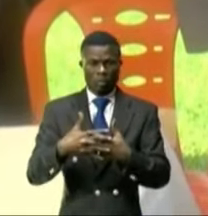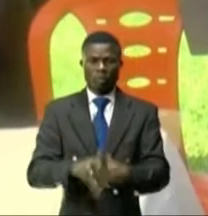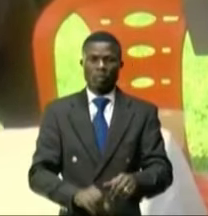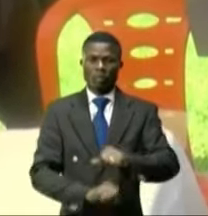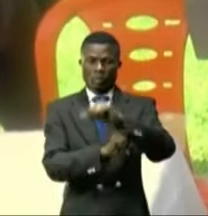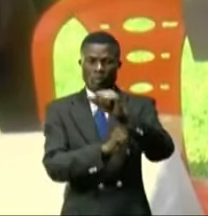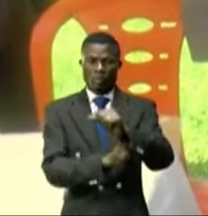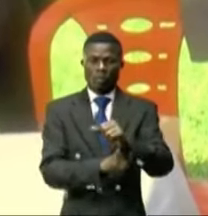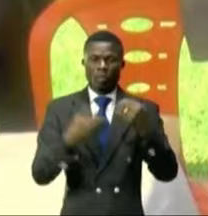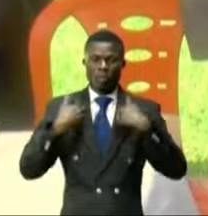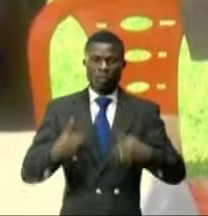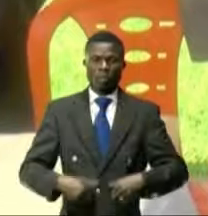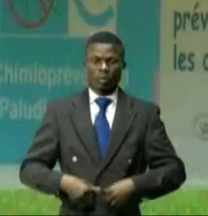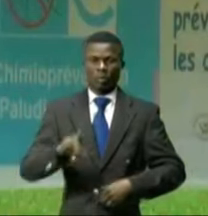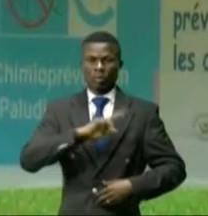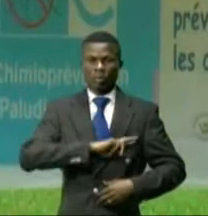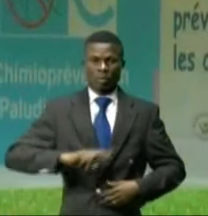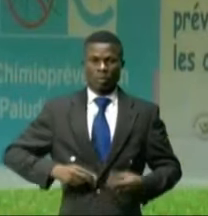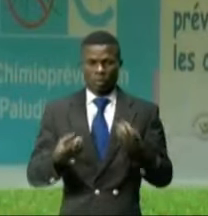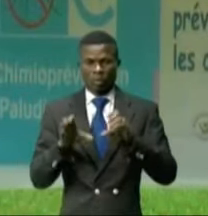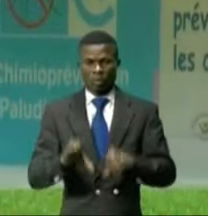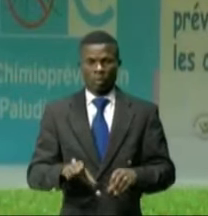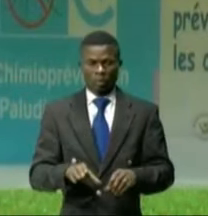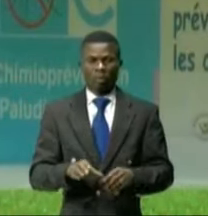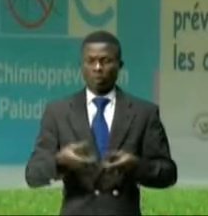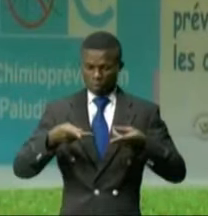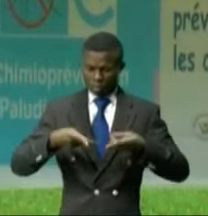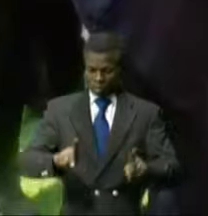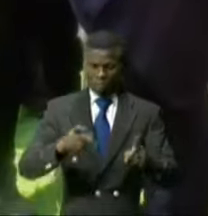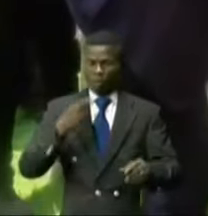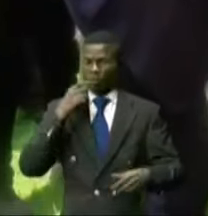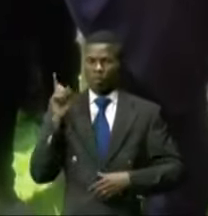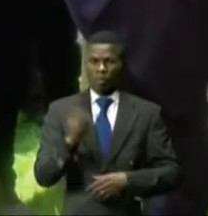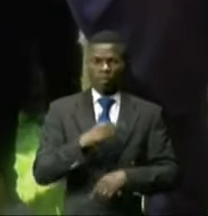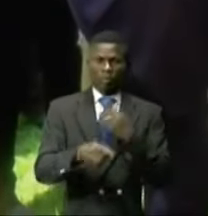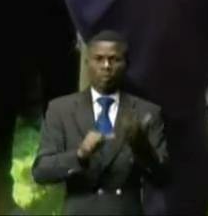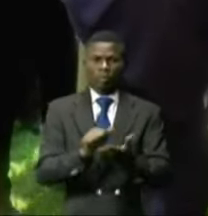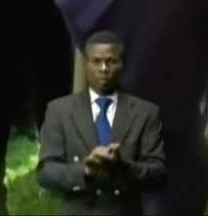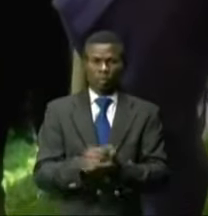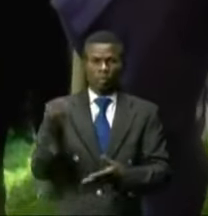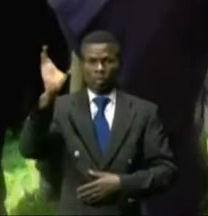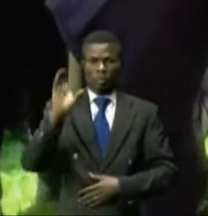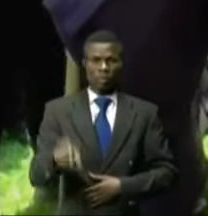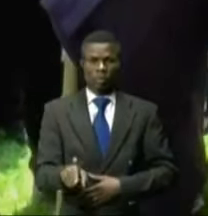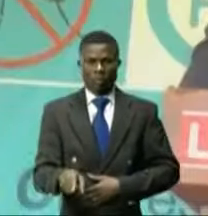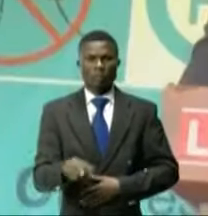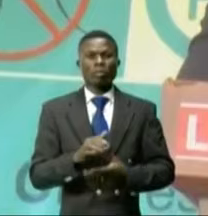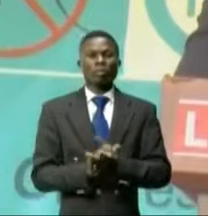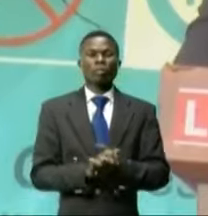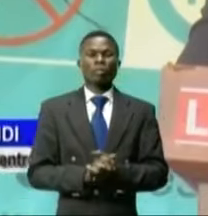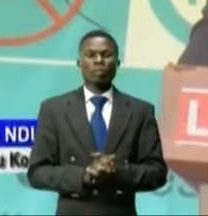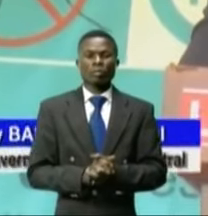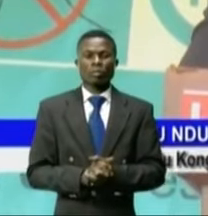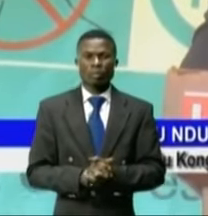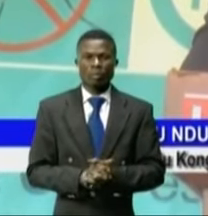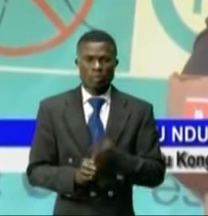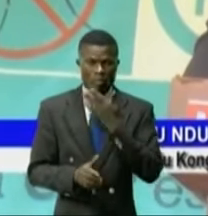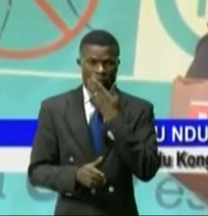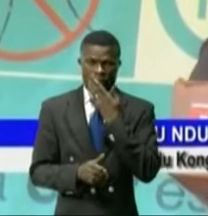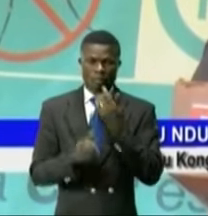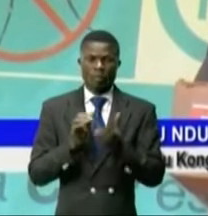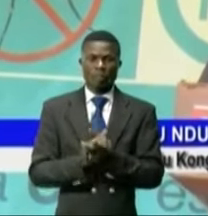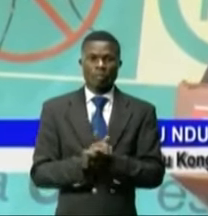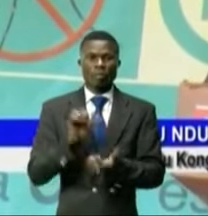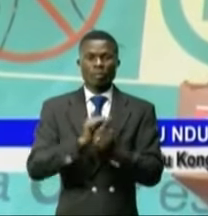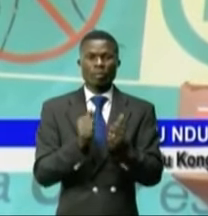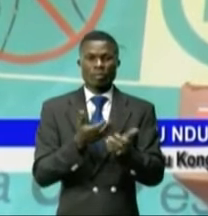RDC. C'est le gouverneur Kibando qui donne le go de l'implémentation de ce projet au Congo central. Aux parents, je demande d'emmener et d'accepter